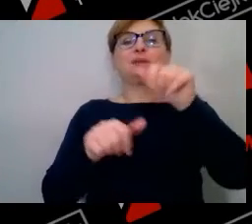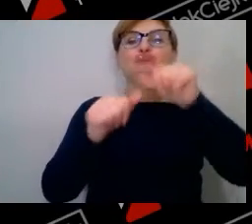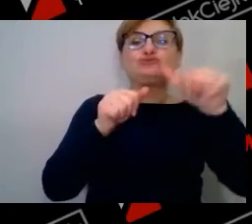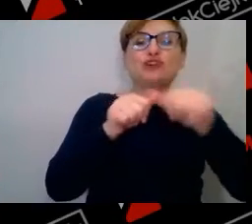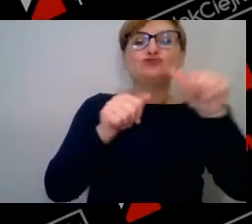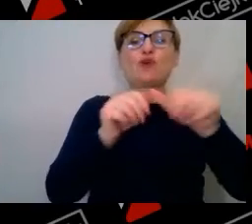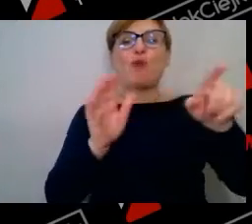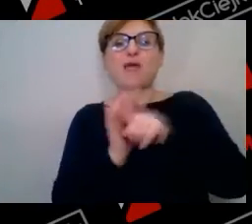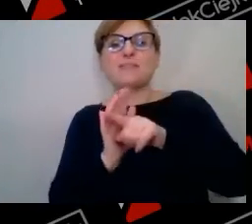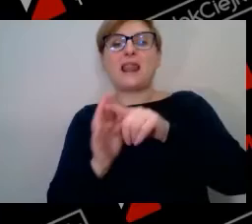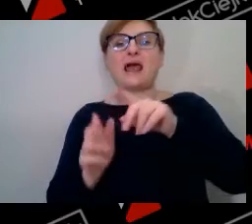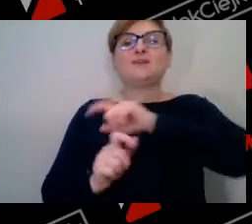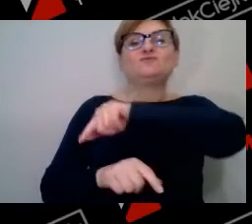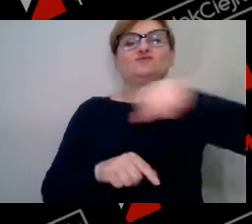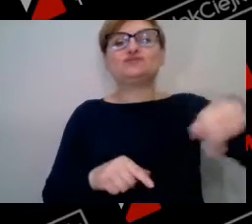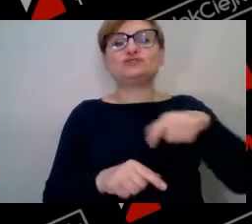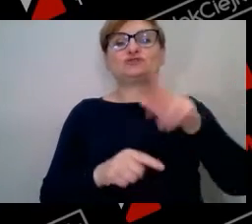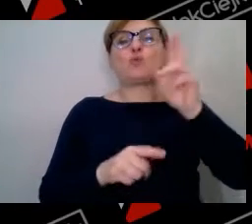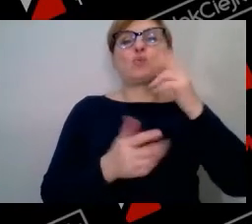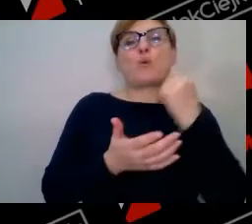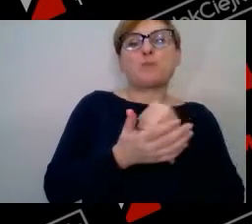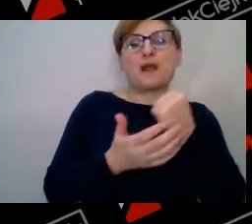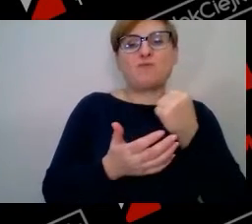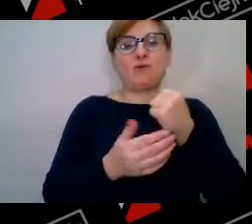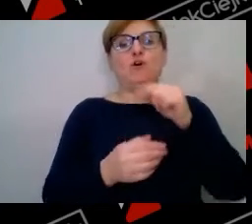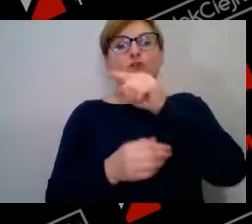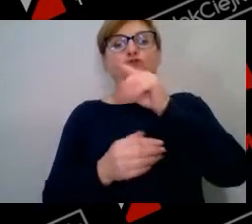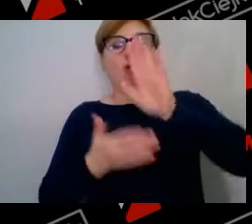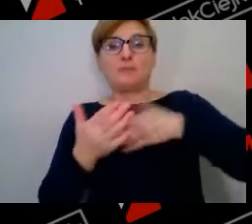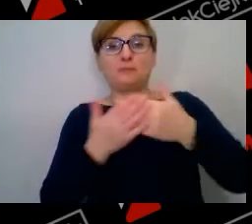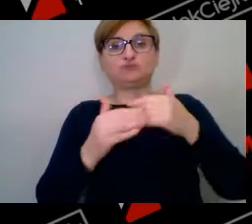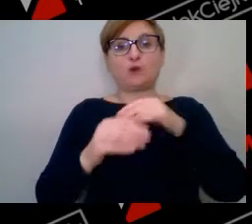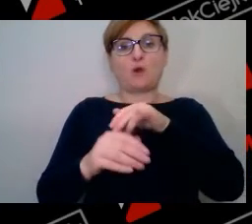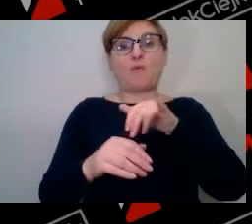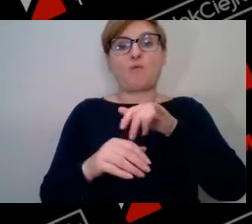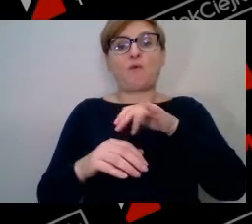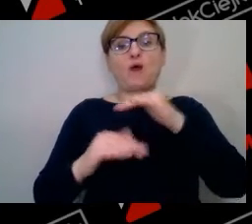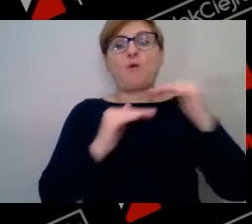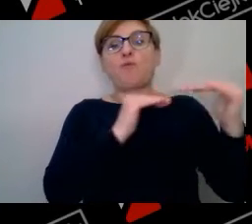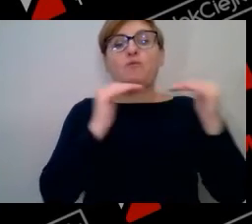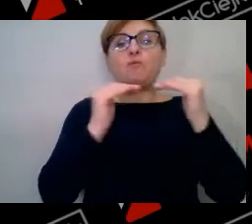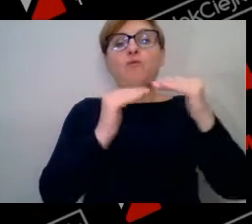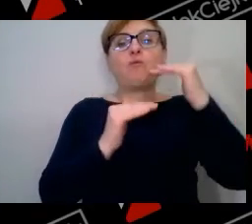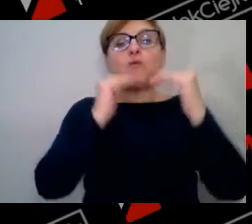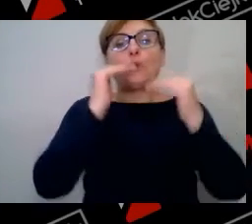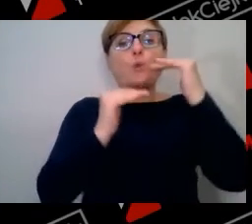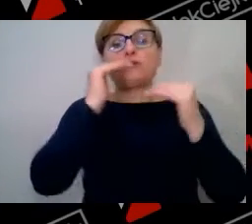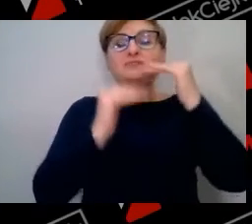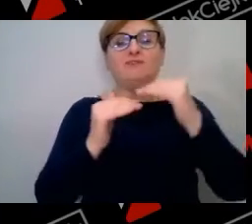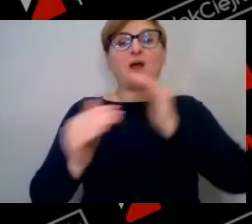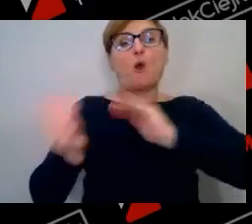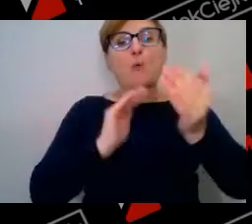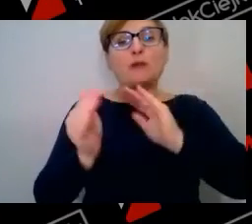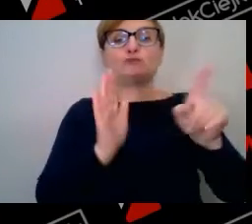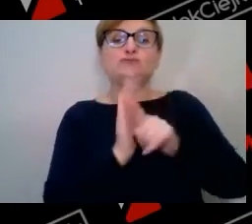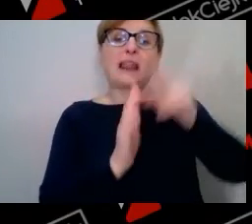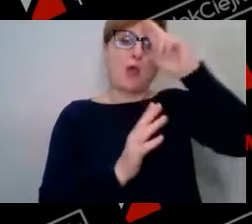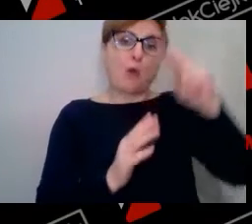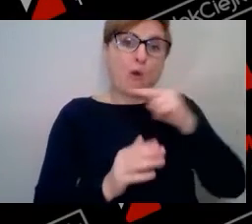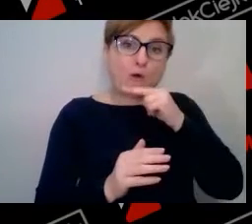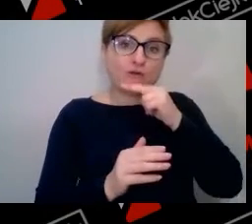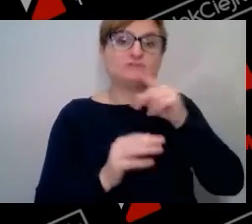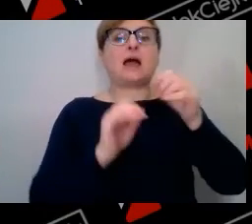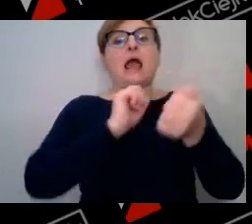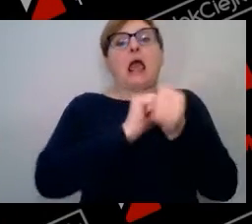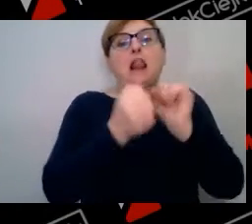kluczowa, podobnie jak wyrównywanie obowiązków opiekuńczych, na przykład przez dłuższe urlopy ojcowskie czy dodatkowe dni na opiekę dla obojga